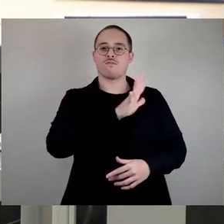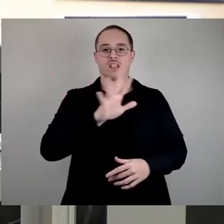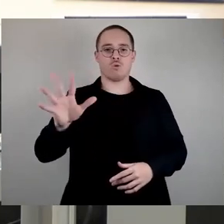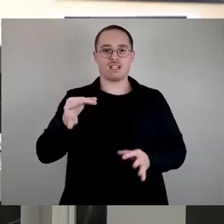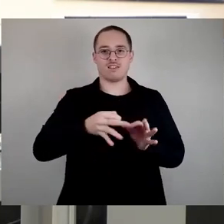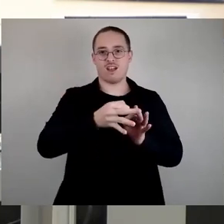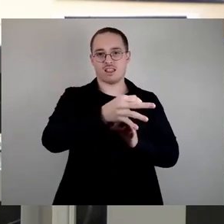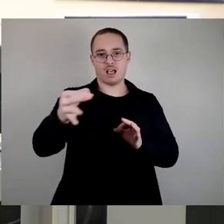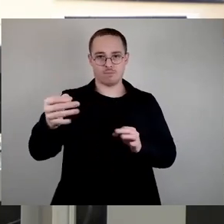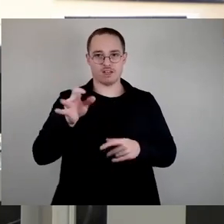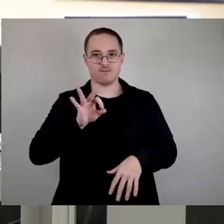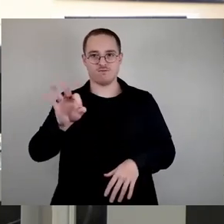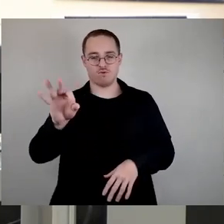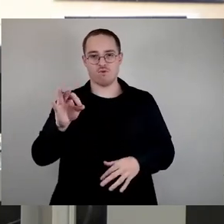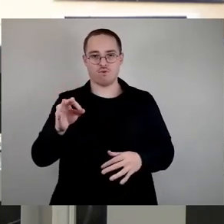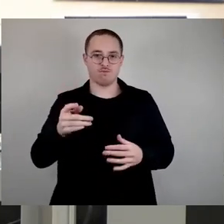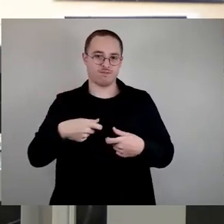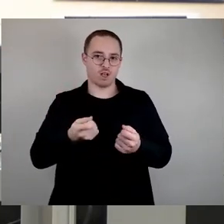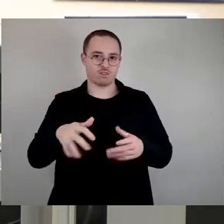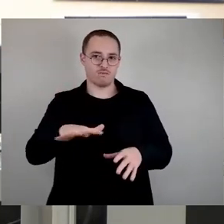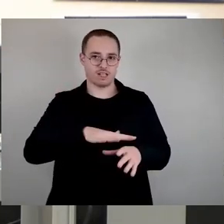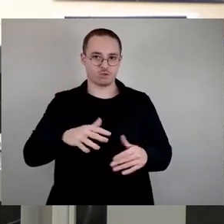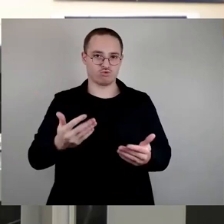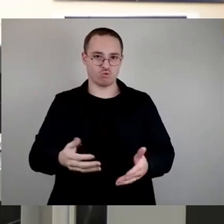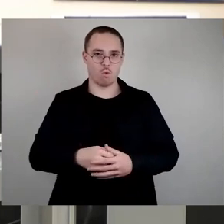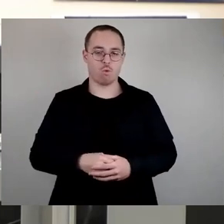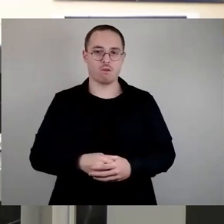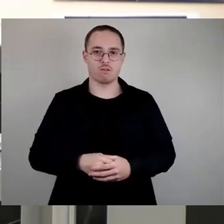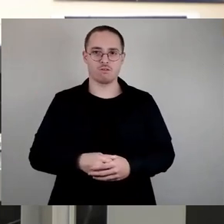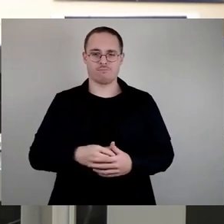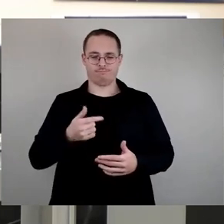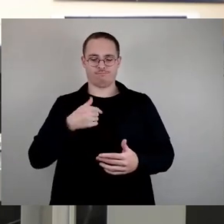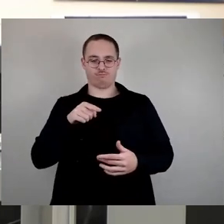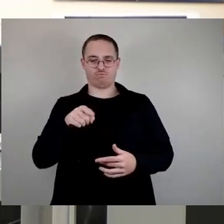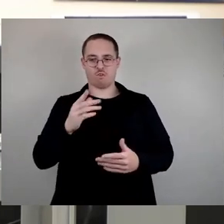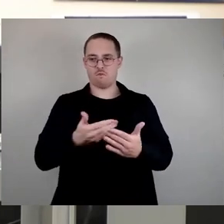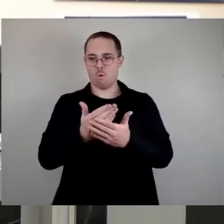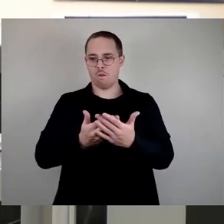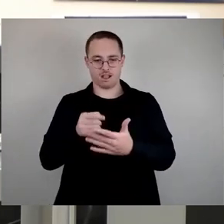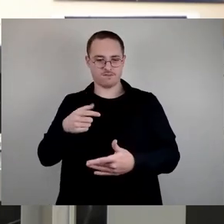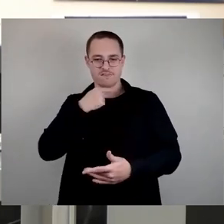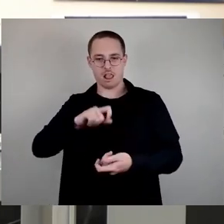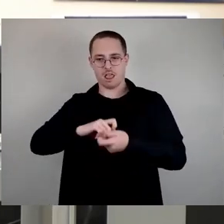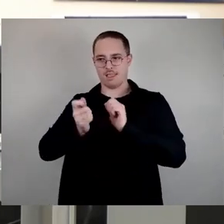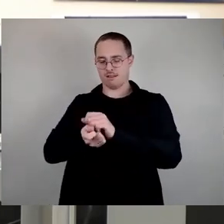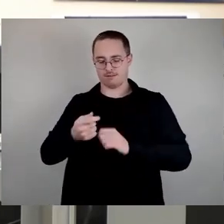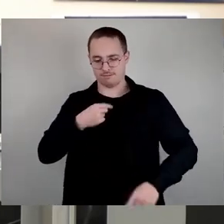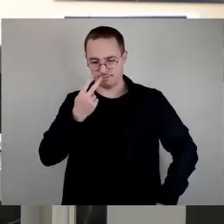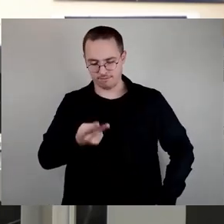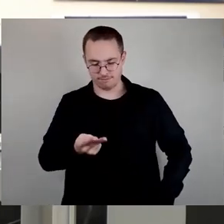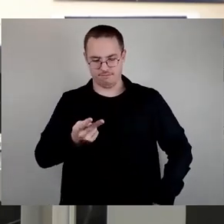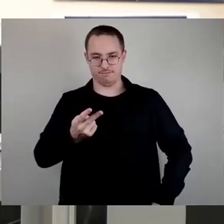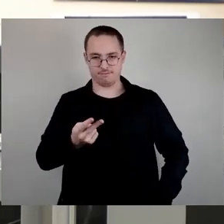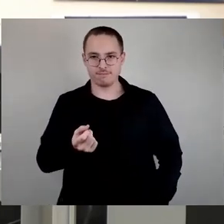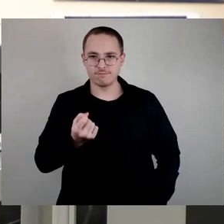beschließenden Änderungen in dieser etwas unscheinbar daherkommenden Vorlage. Im ersten Moment denkt man beim Lesen, ja, das sind Planungen